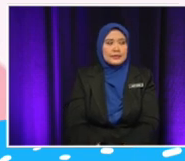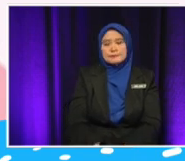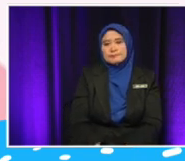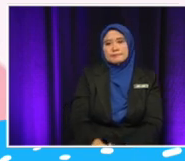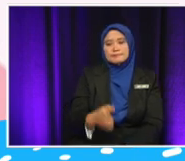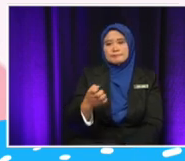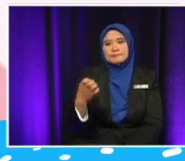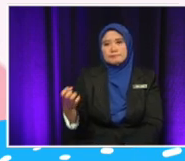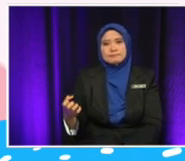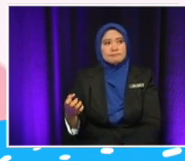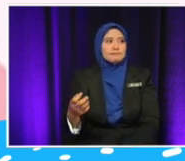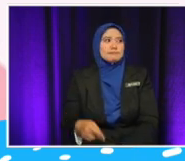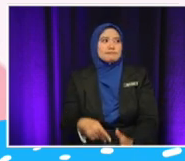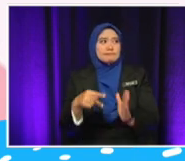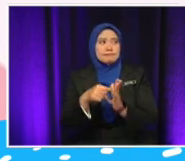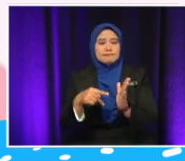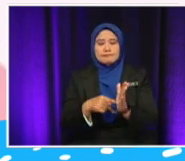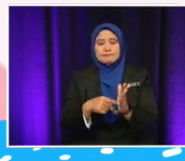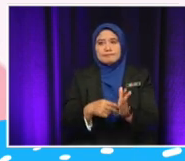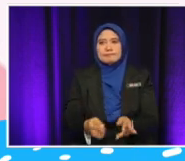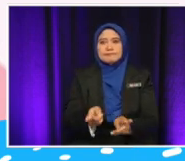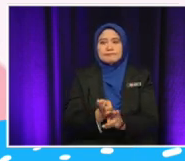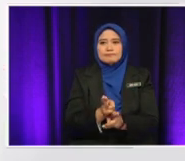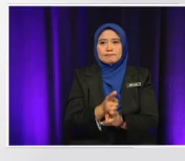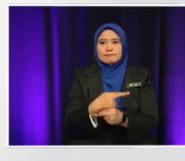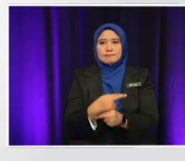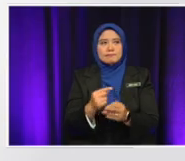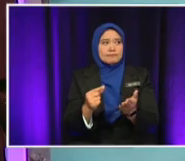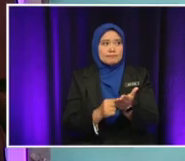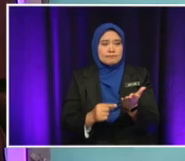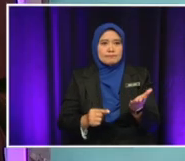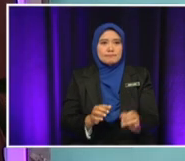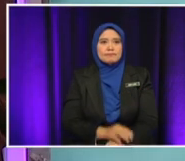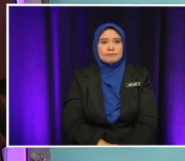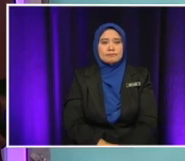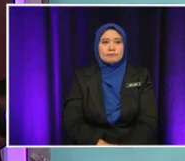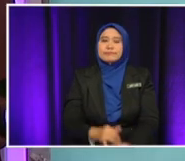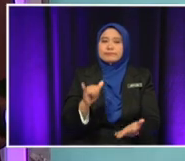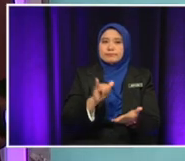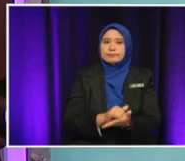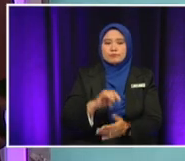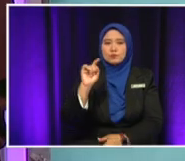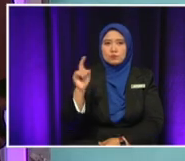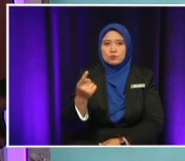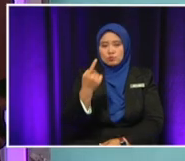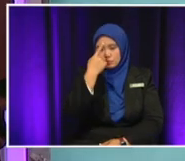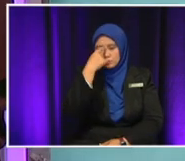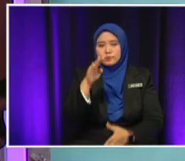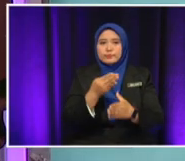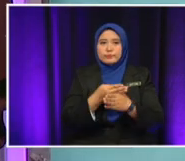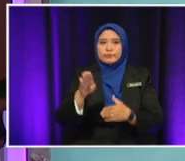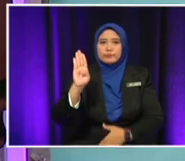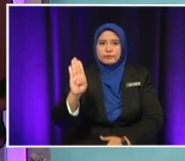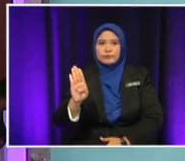melibatkan tema tertentu dalam kehendak soalna ee jadi oke baiklah itu saja untuk bagian biloks